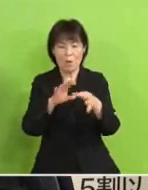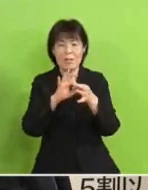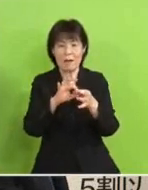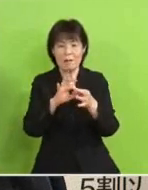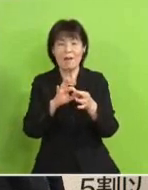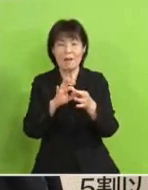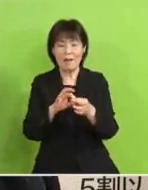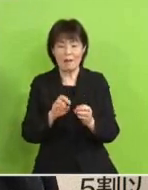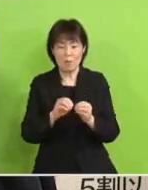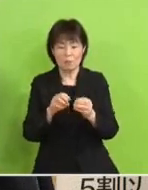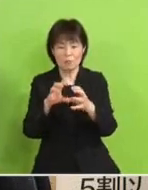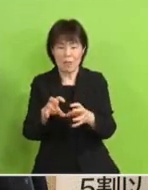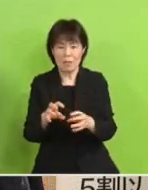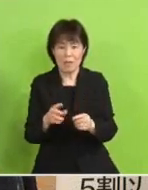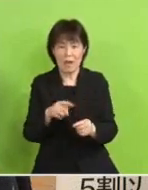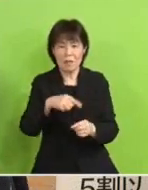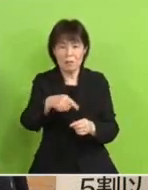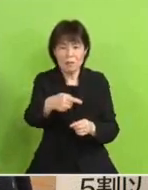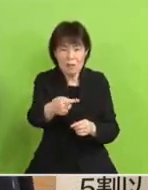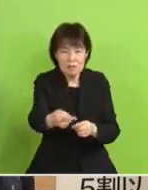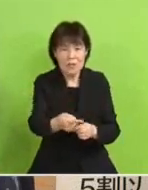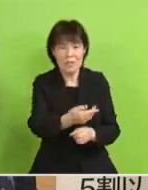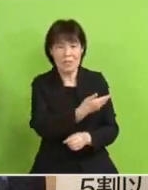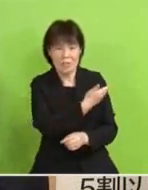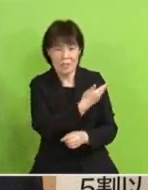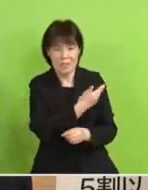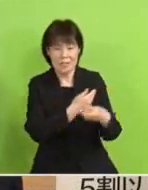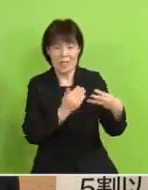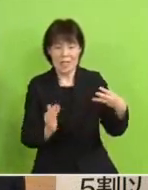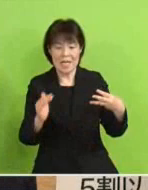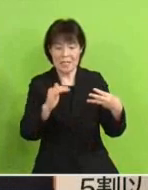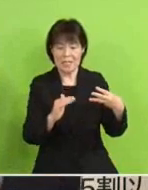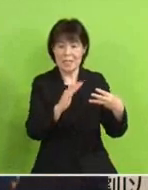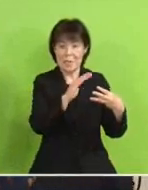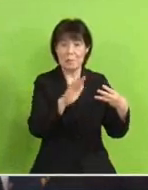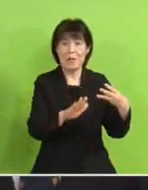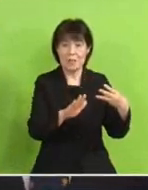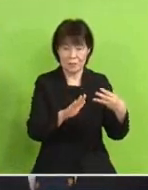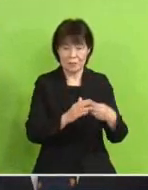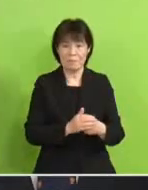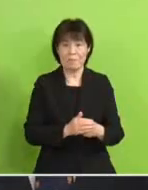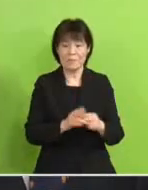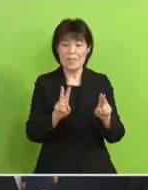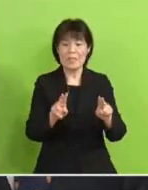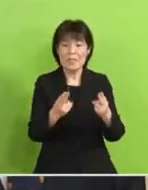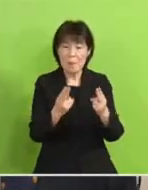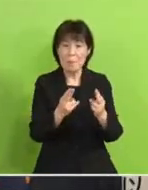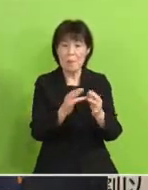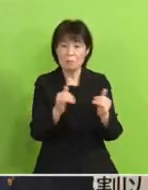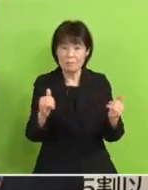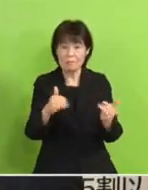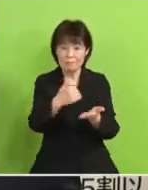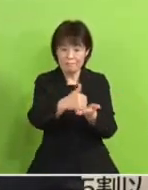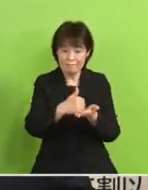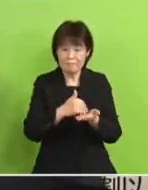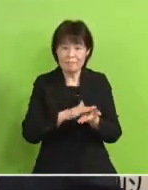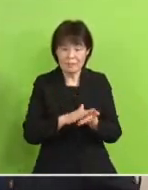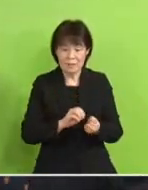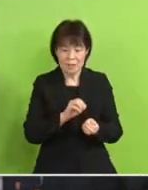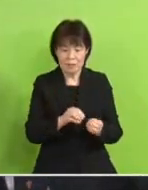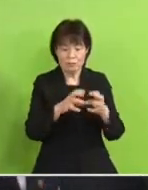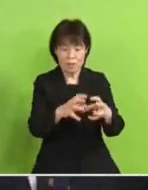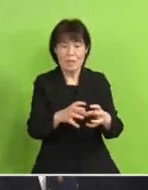スター、こういうふうにつながっていたのが第3波でございます。専門家によりますとクラス